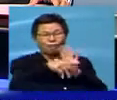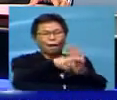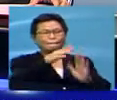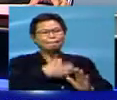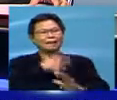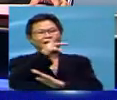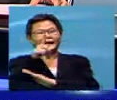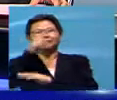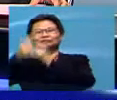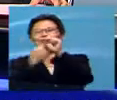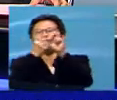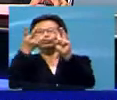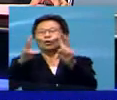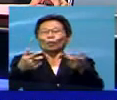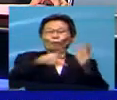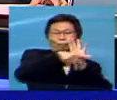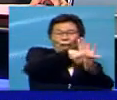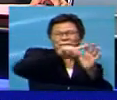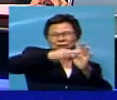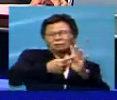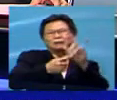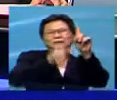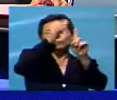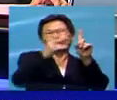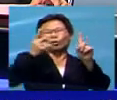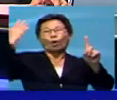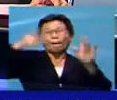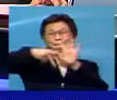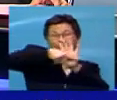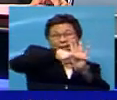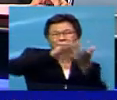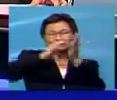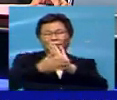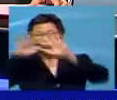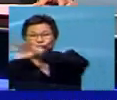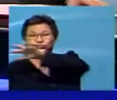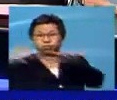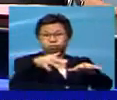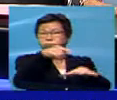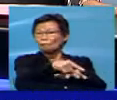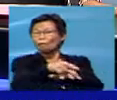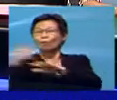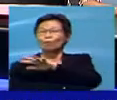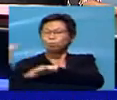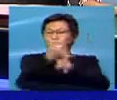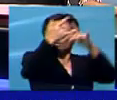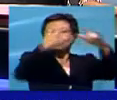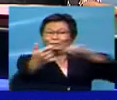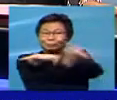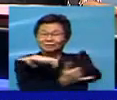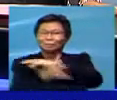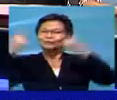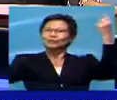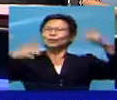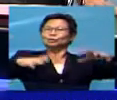MyKL 2017. Pameran yang berlangsung sejak 1 Februari lalu turut menjadi tumpuan orang ramai yang mengunjungi Muzium Negara